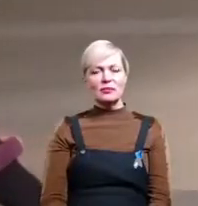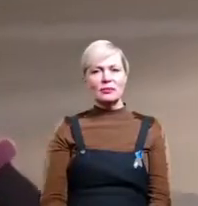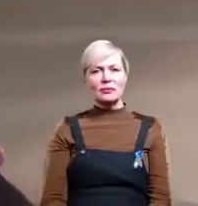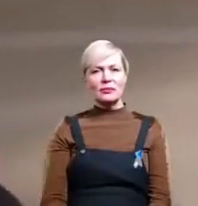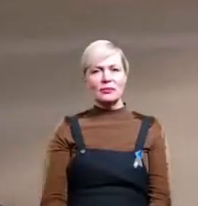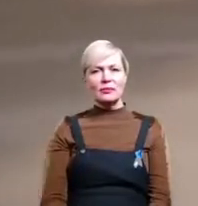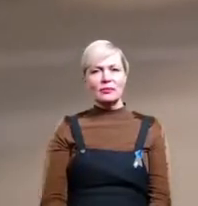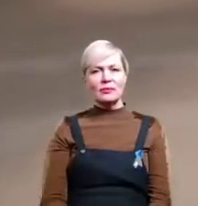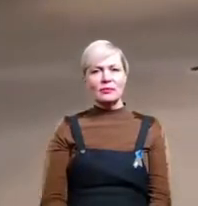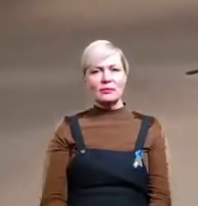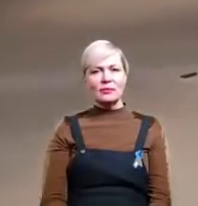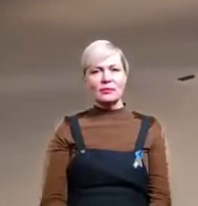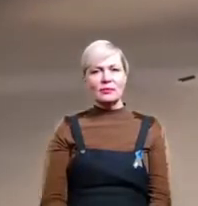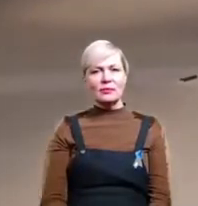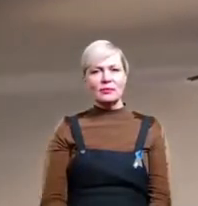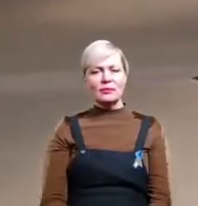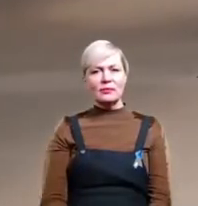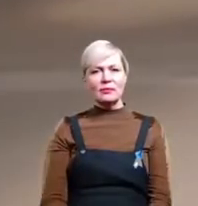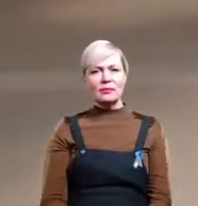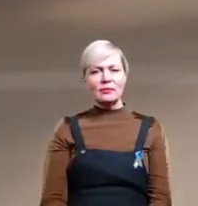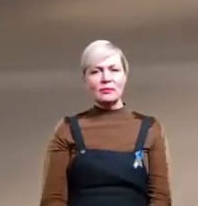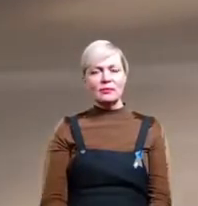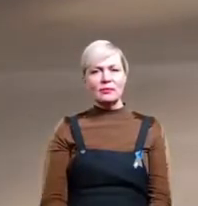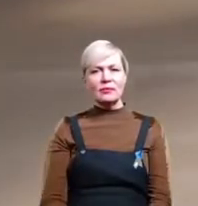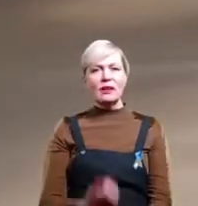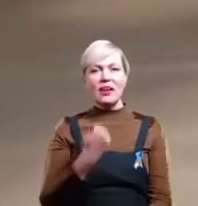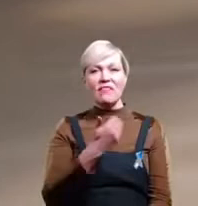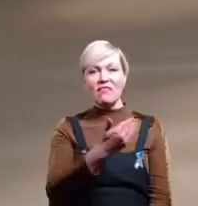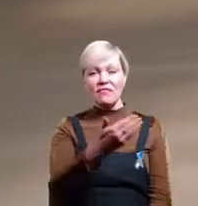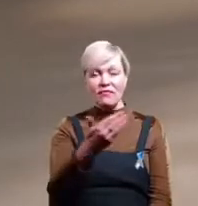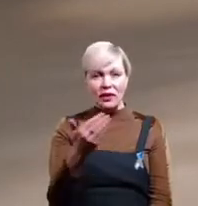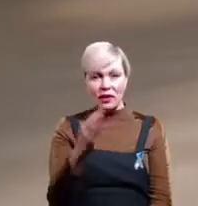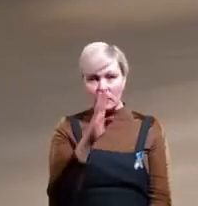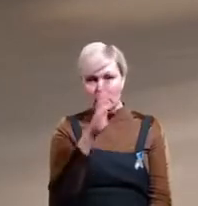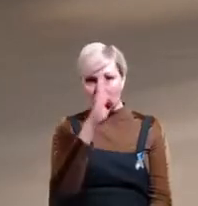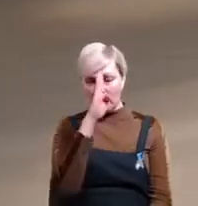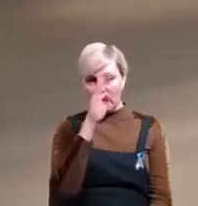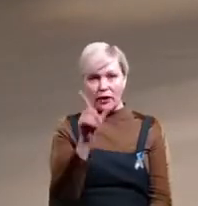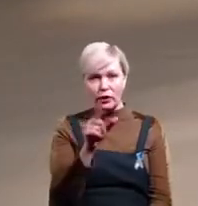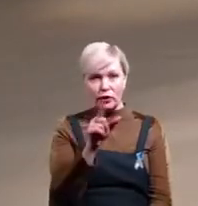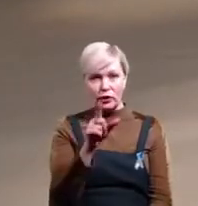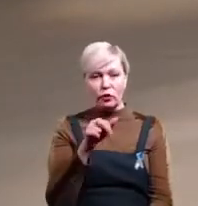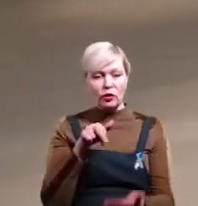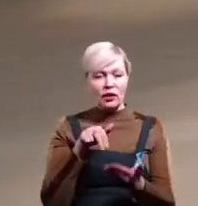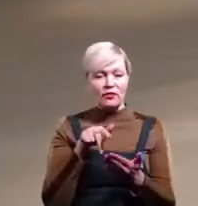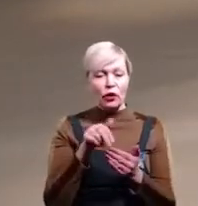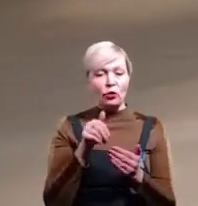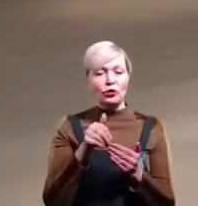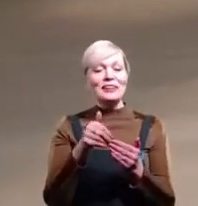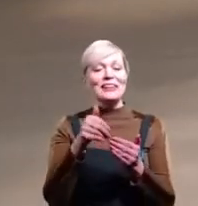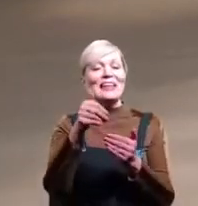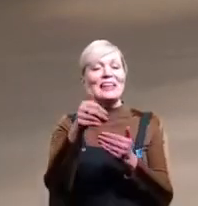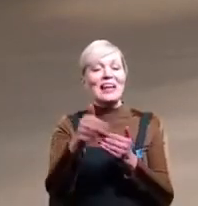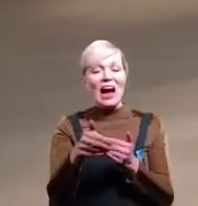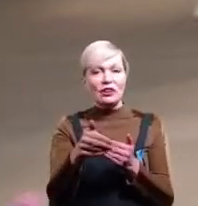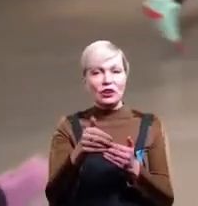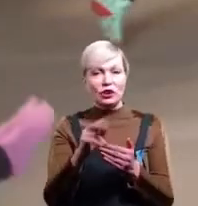Сильнее. Вы, партнеры, вы выходите раньше, чем девочки делают